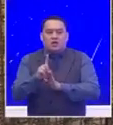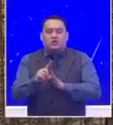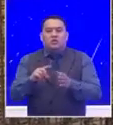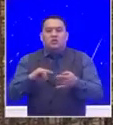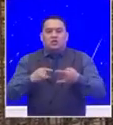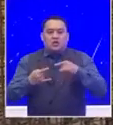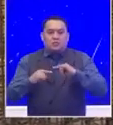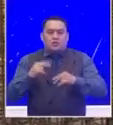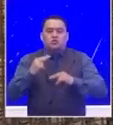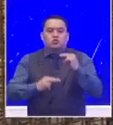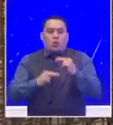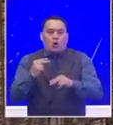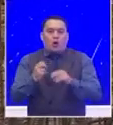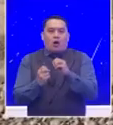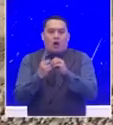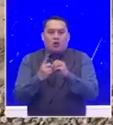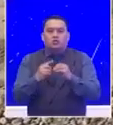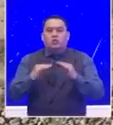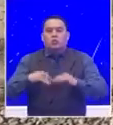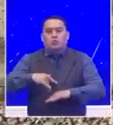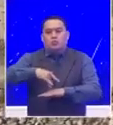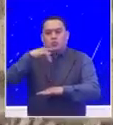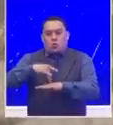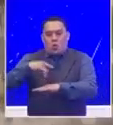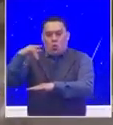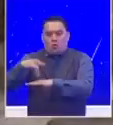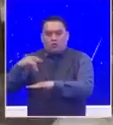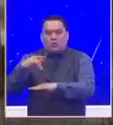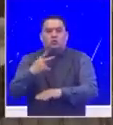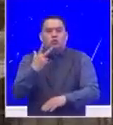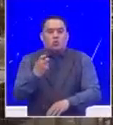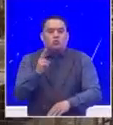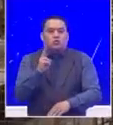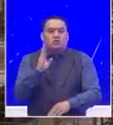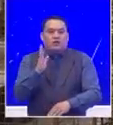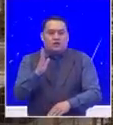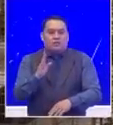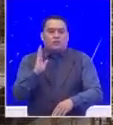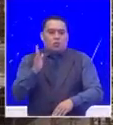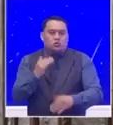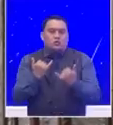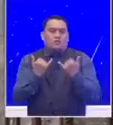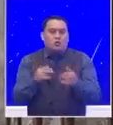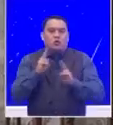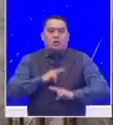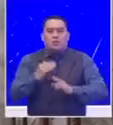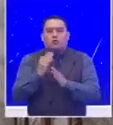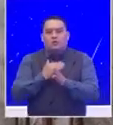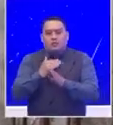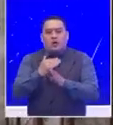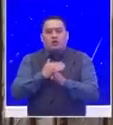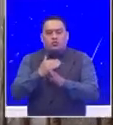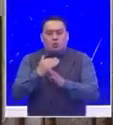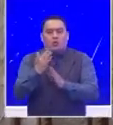за кирпичиком возвышается 11 многоэтажек. Суммарно они составят более 300 квартир. На сегодняшний день работы идут по графику. Сдать